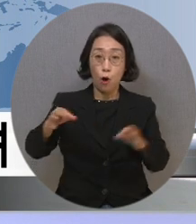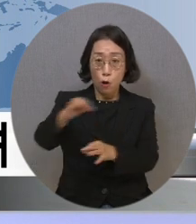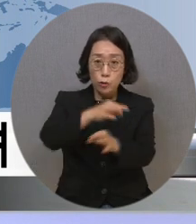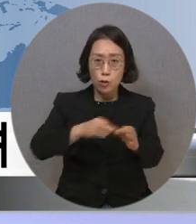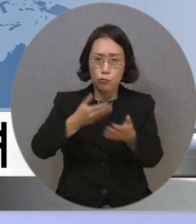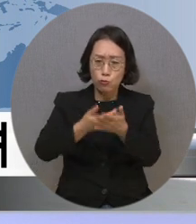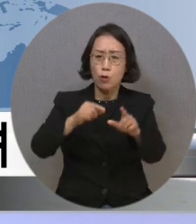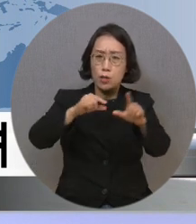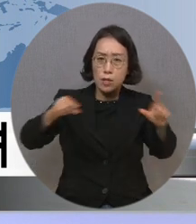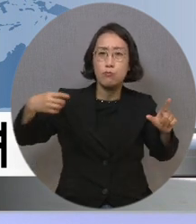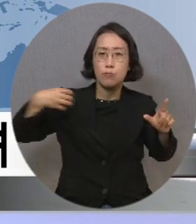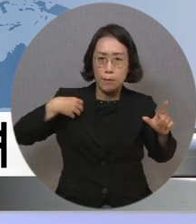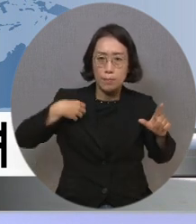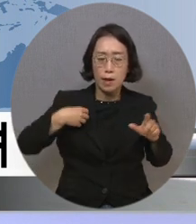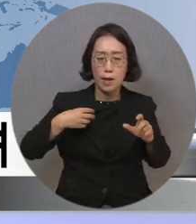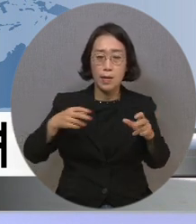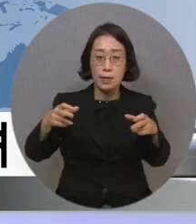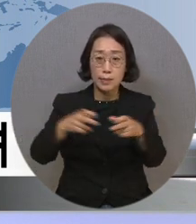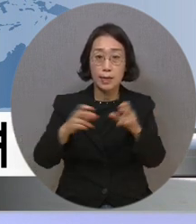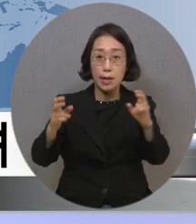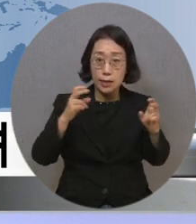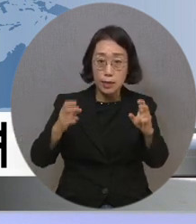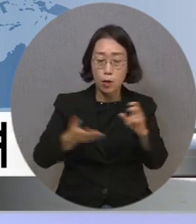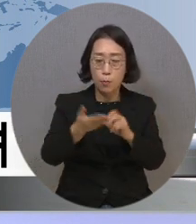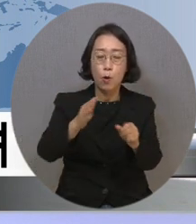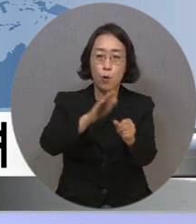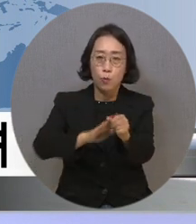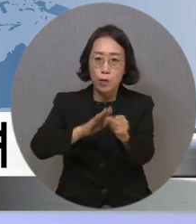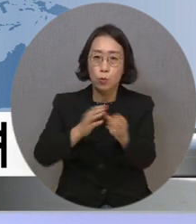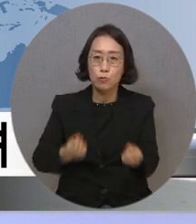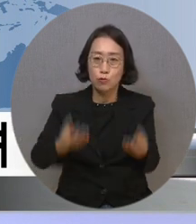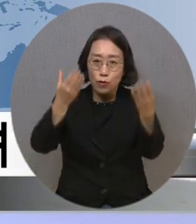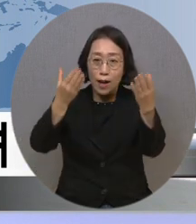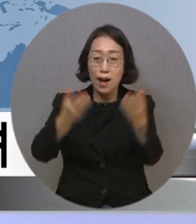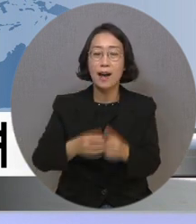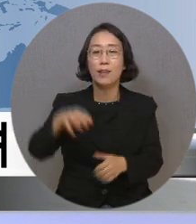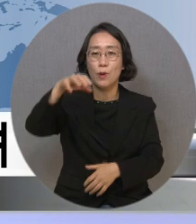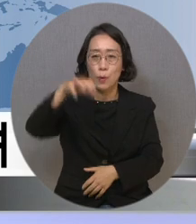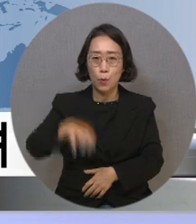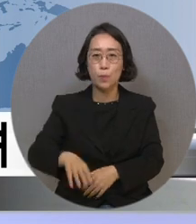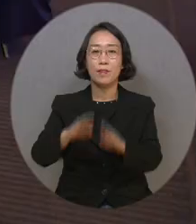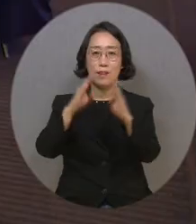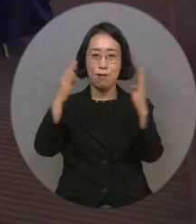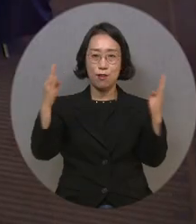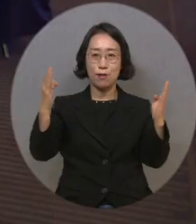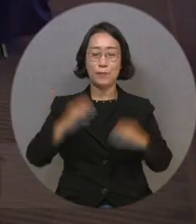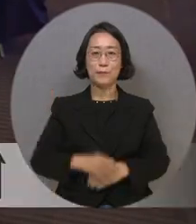축으로 성장한 장애인 기업을 위한 위로와 축하의 자리가 마련됐습니다.